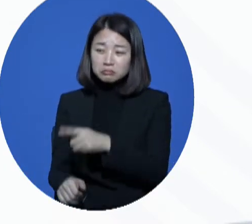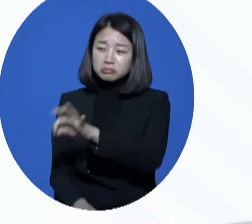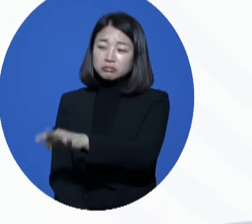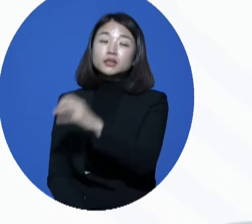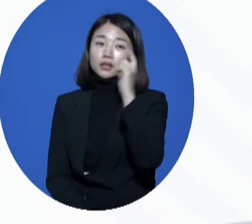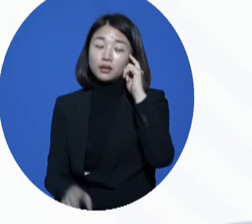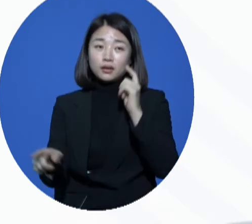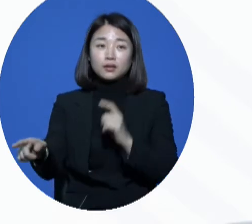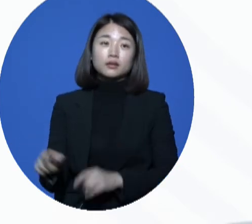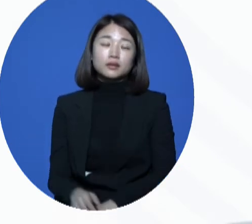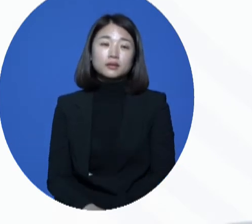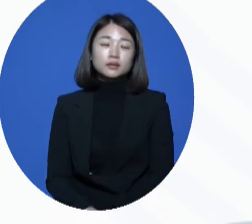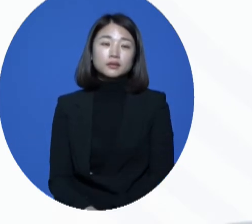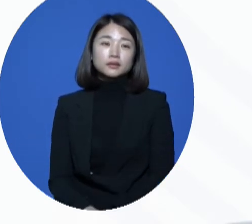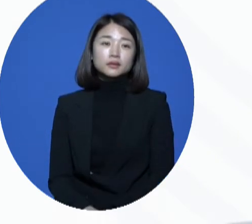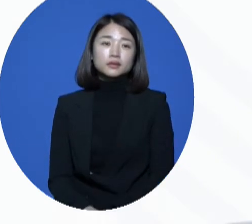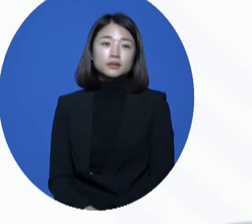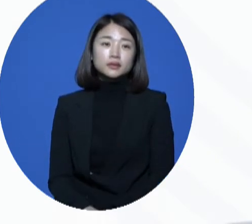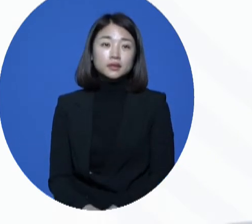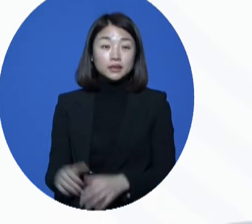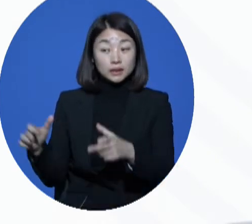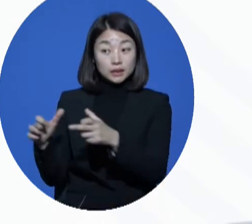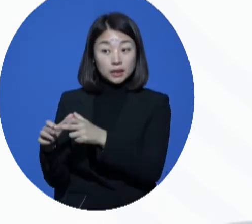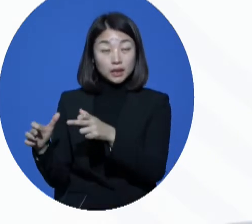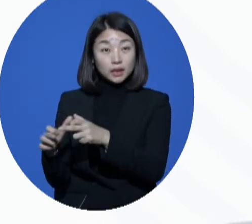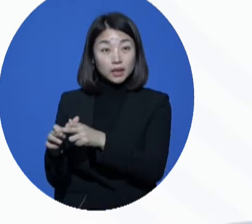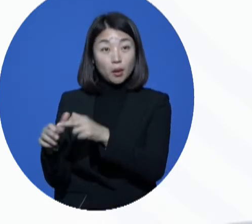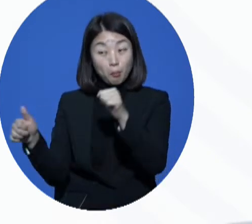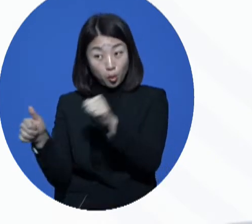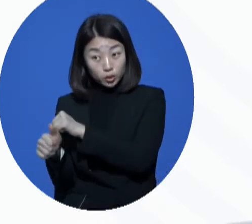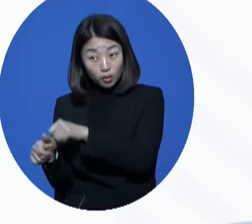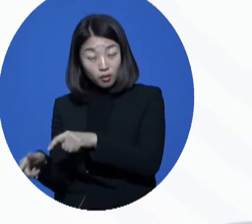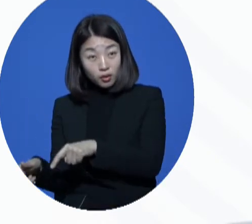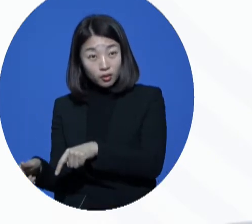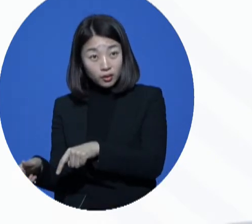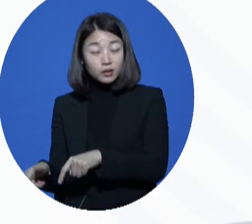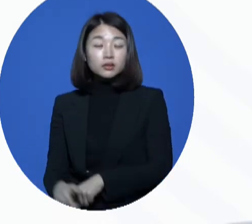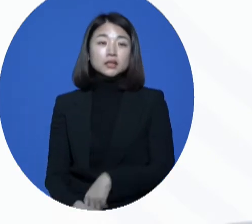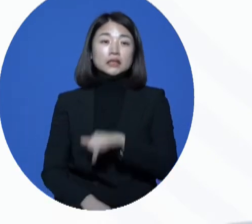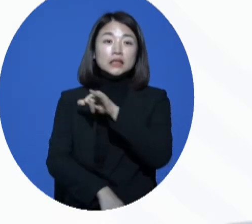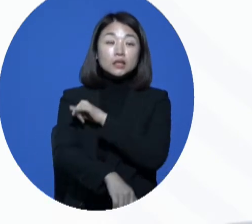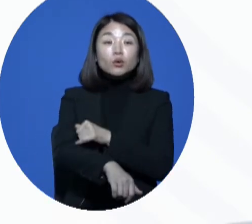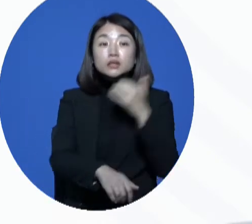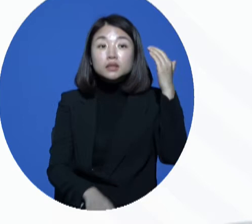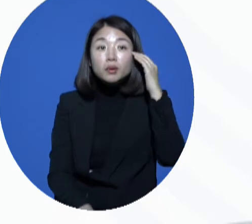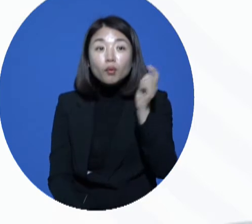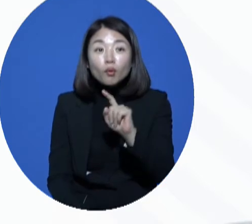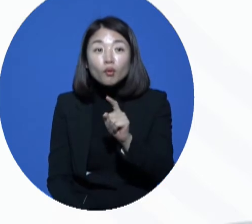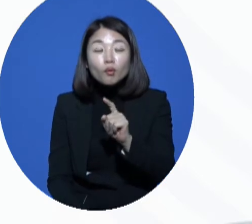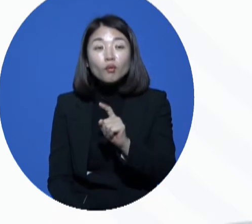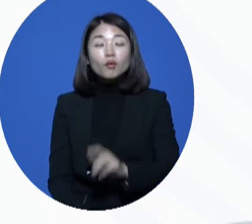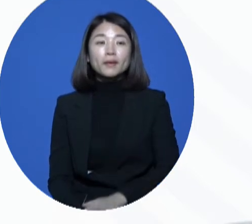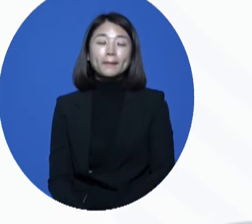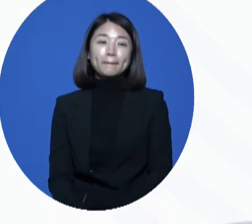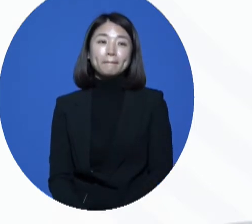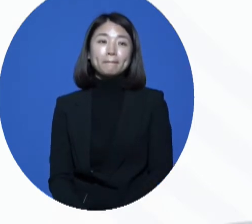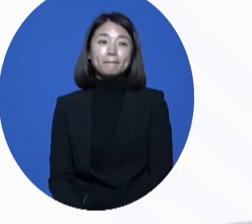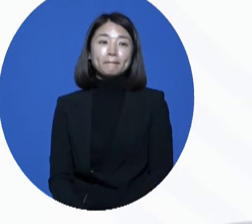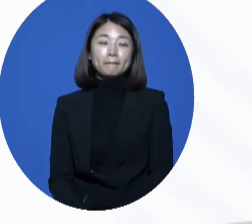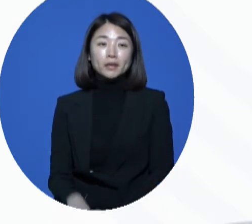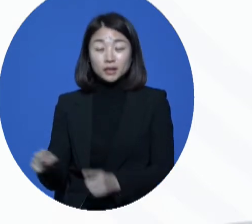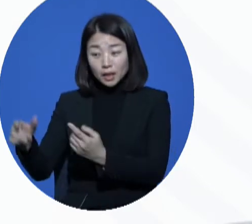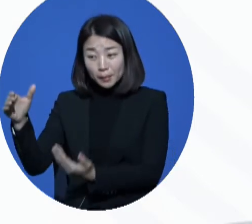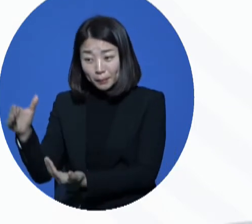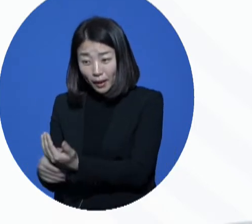생각하고 있습니다. 그래서 저는 장애인의 폭력을 사건으로 장애인의 인권 침해나 폭력, 시설화된 삶은 사건으로